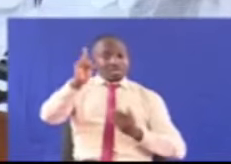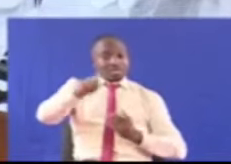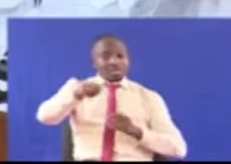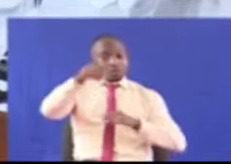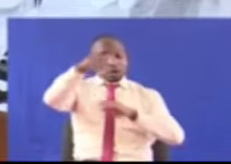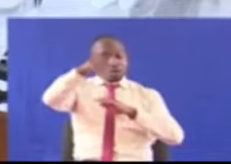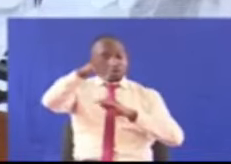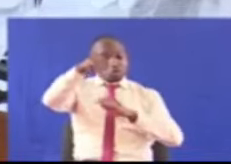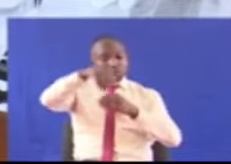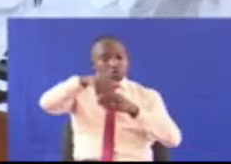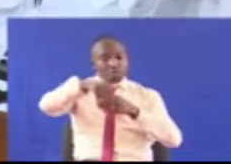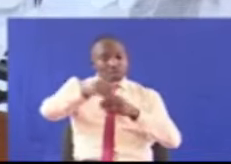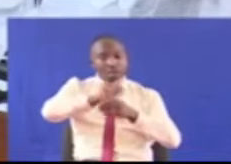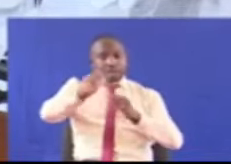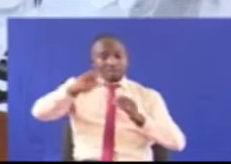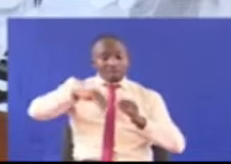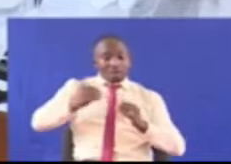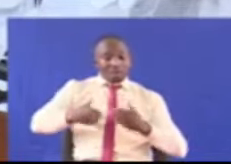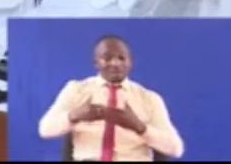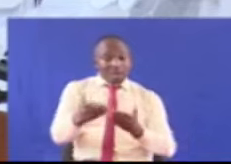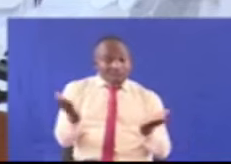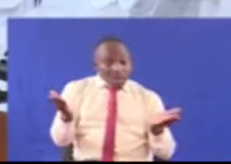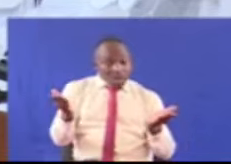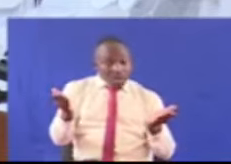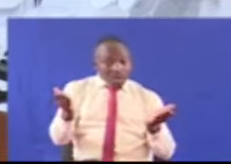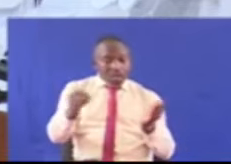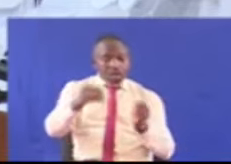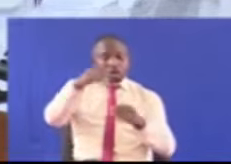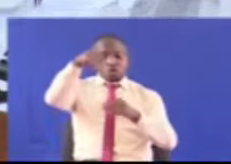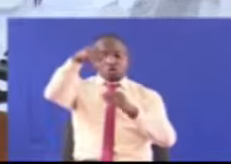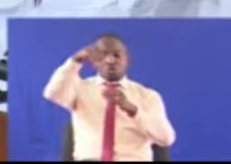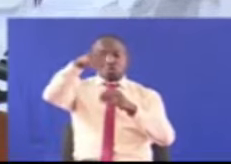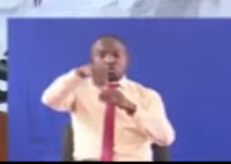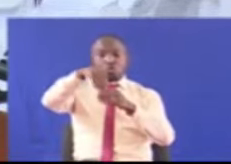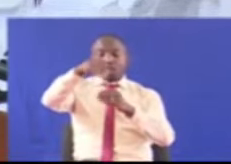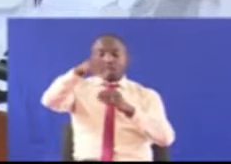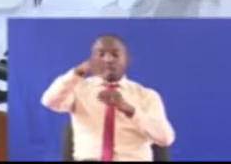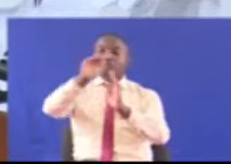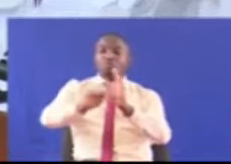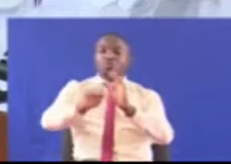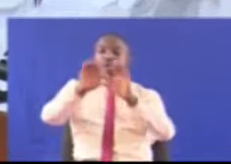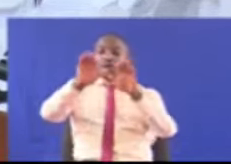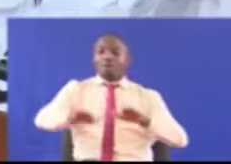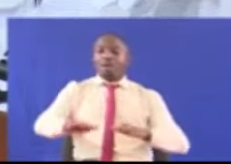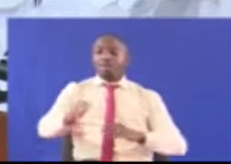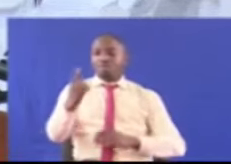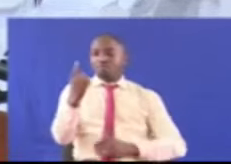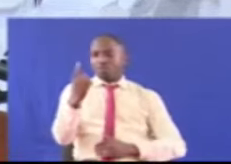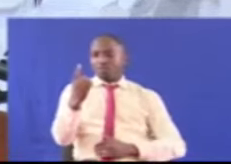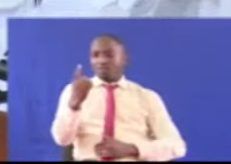mwanamke, basi nchi hiyo itapewa kura hii moja tu.